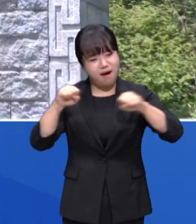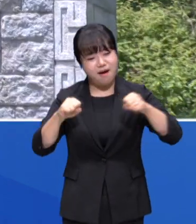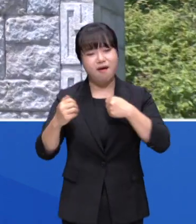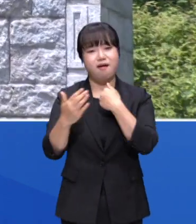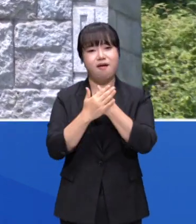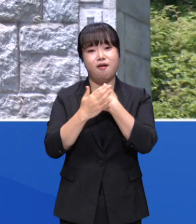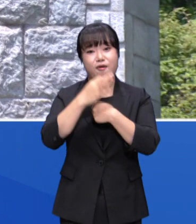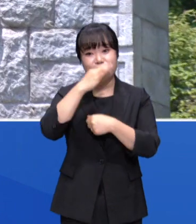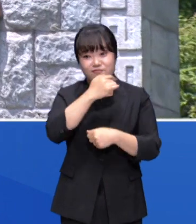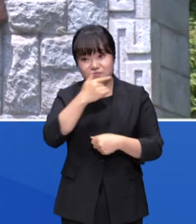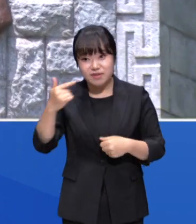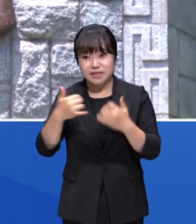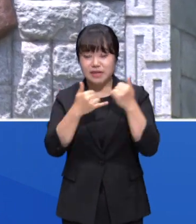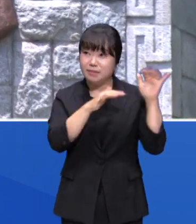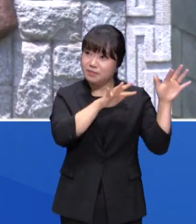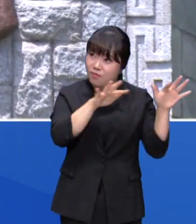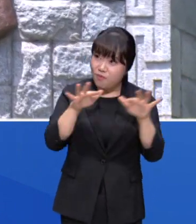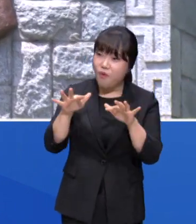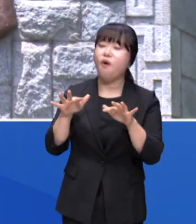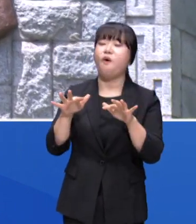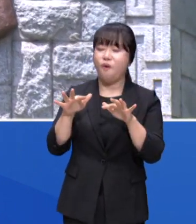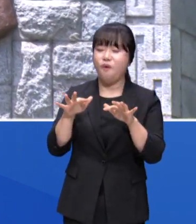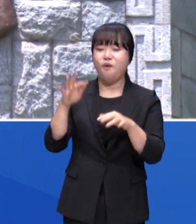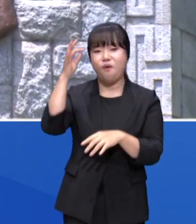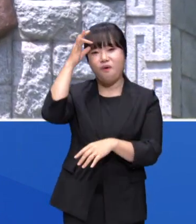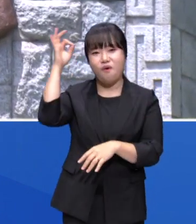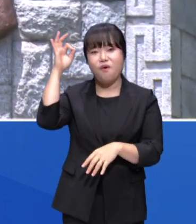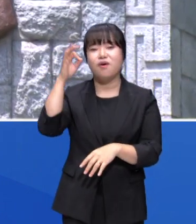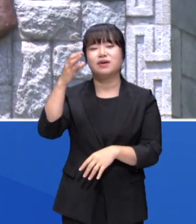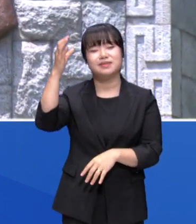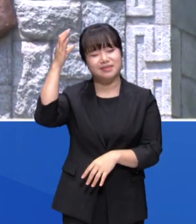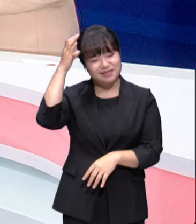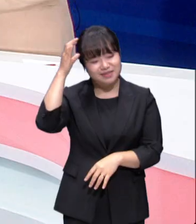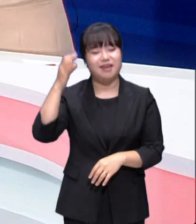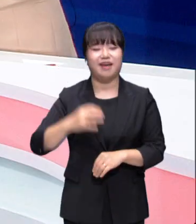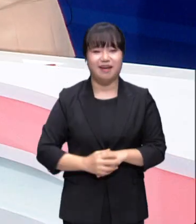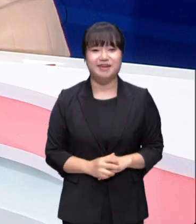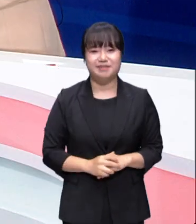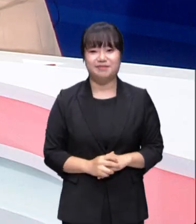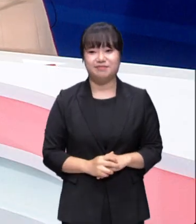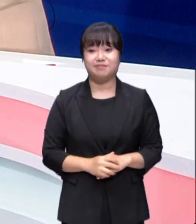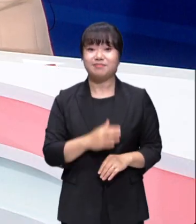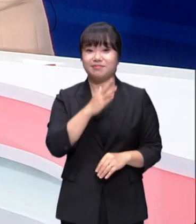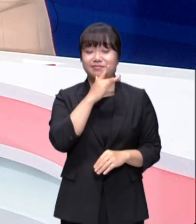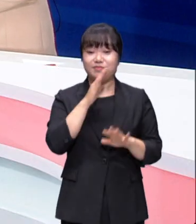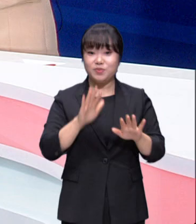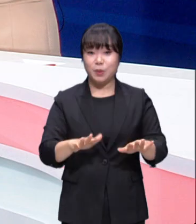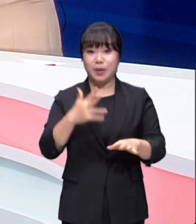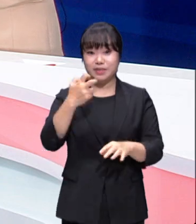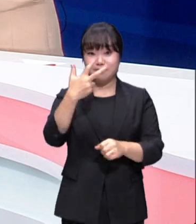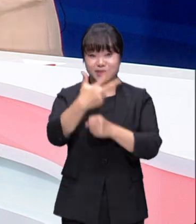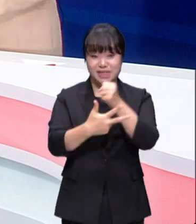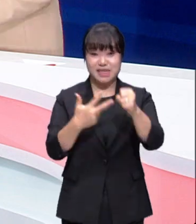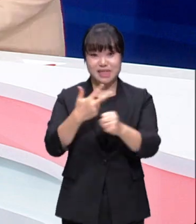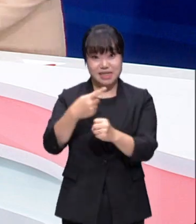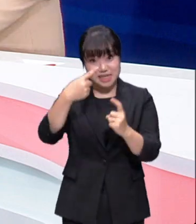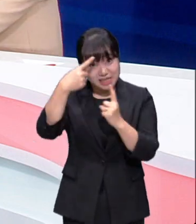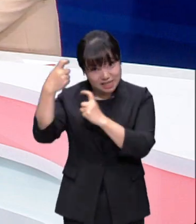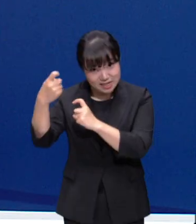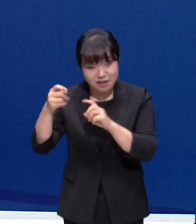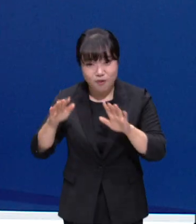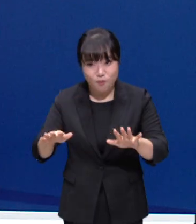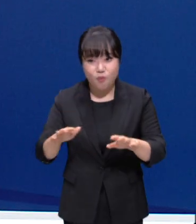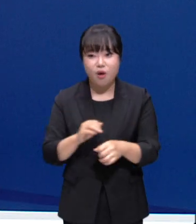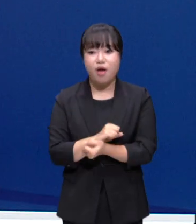역할을 했다는 것을 우리 국민들께서 네. 알아주셨으면 좋겠습니다. 그런 의미에서 올해 이제 77주년을 맞이한